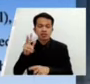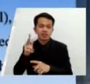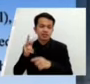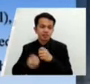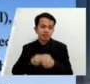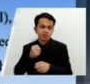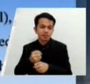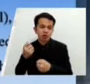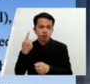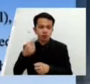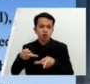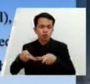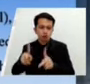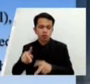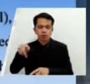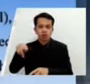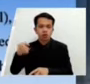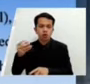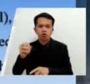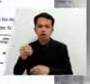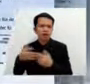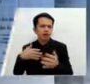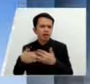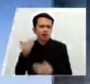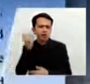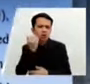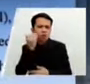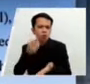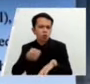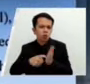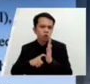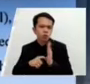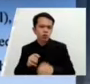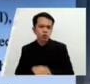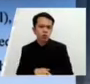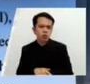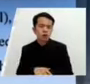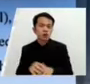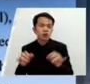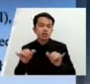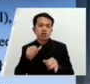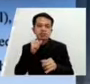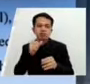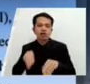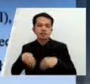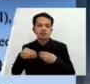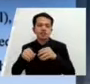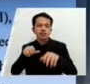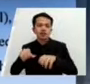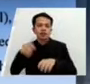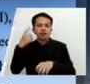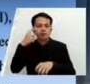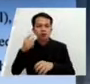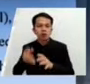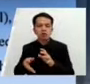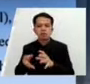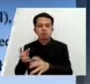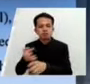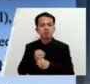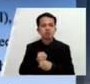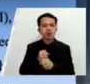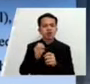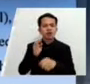Pogo kahit kulang raw sa requirements. Hindi rin daw umaksyon agad si Capil para bawiin ang business permit ng Lucky